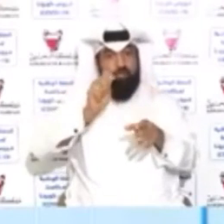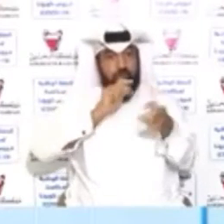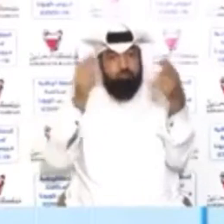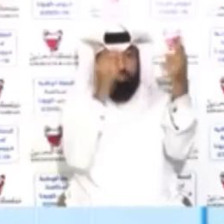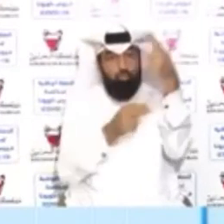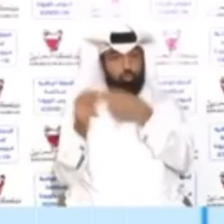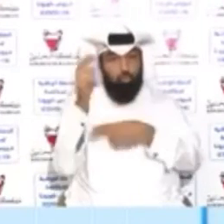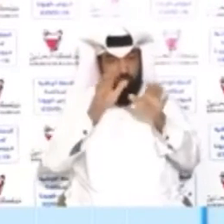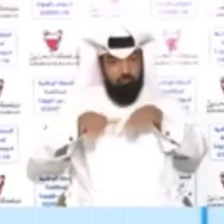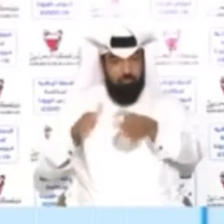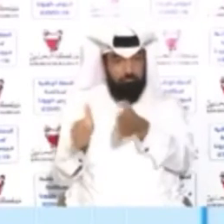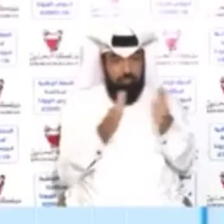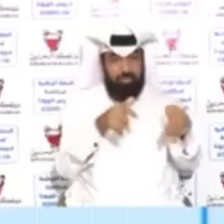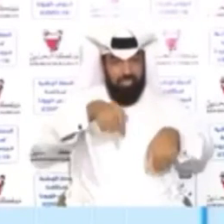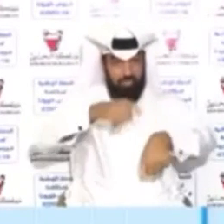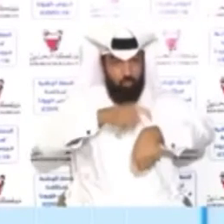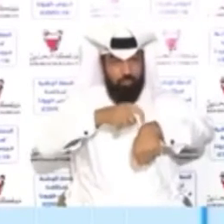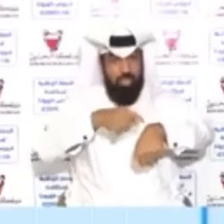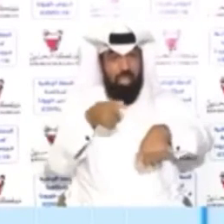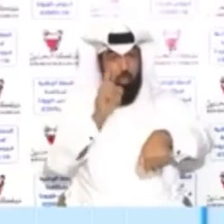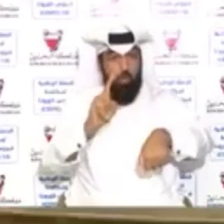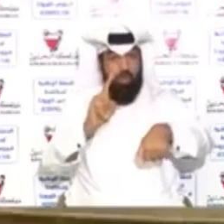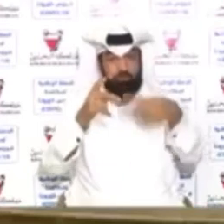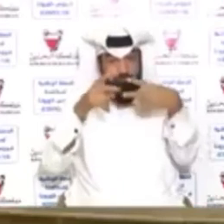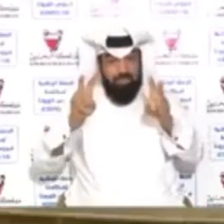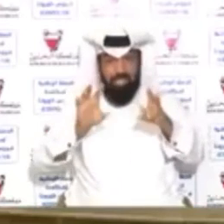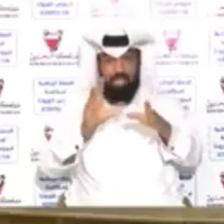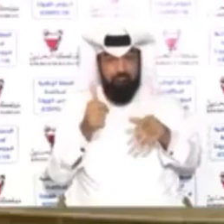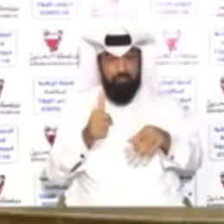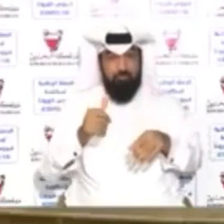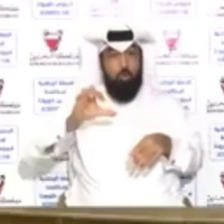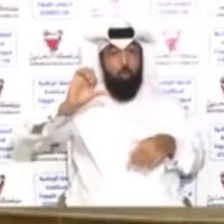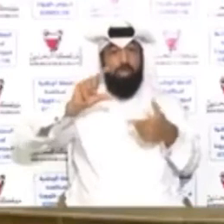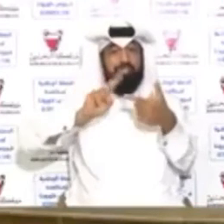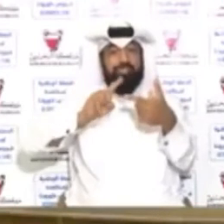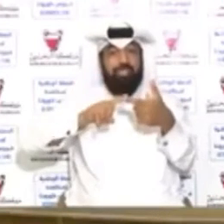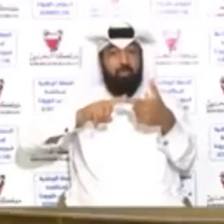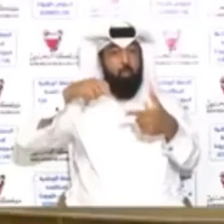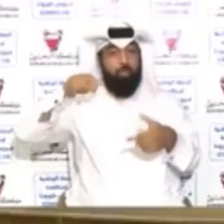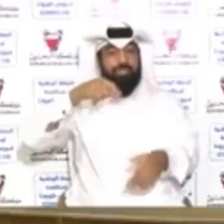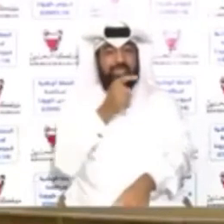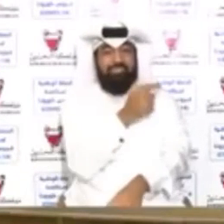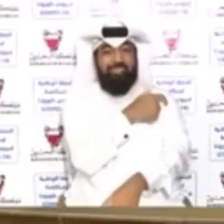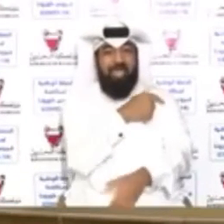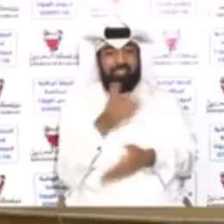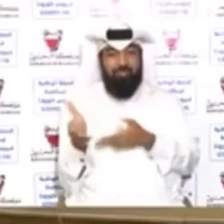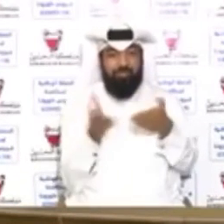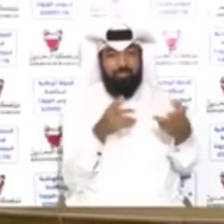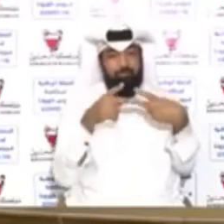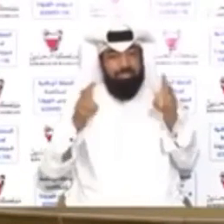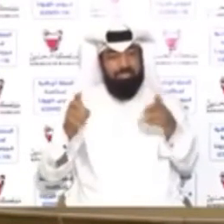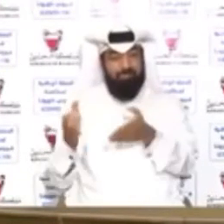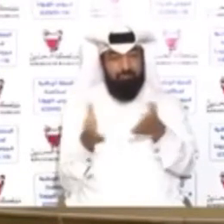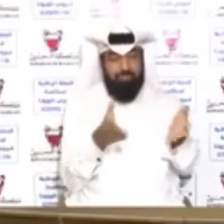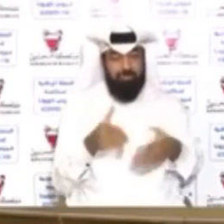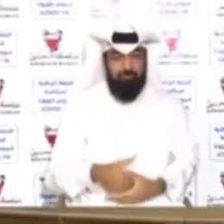البداية مع سعادة الدكتور وليد المانع وكيل وزارة الصحة، فليتفضل مشكورا. شكرا. بسم الله الرحمن